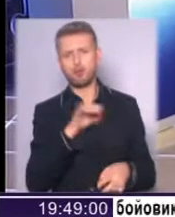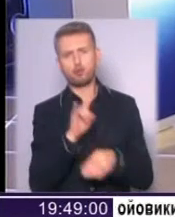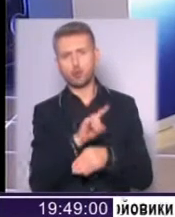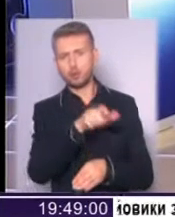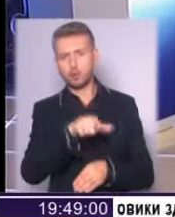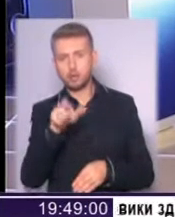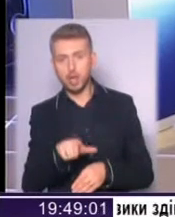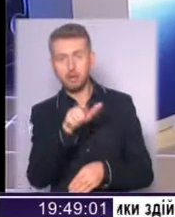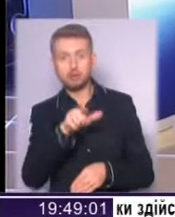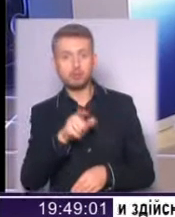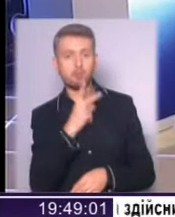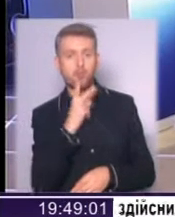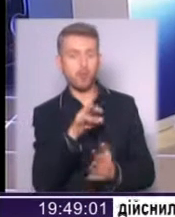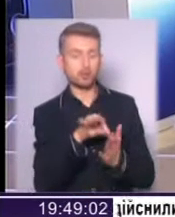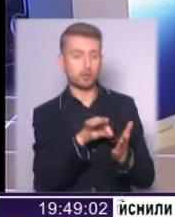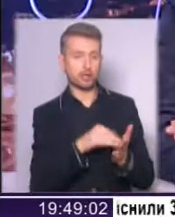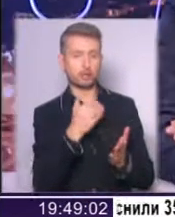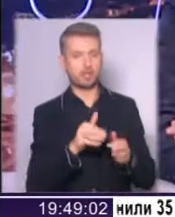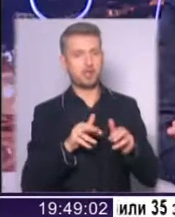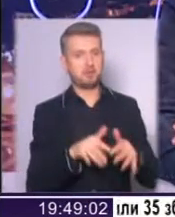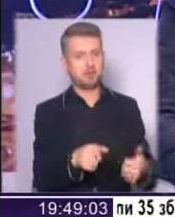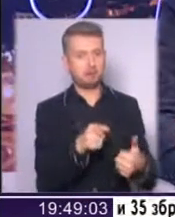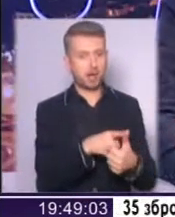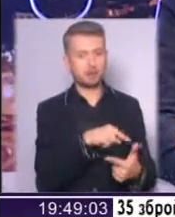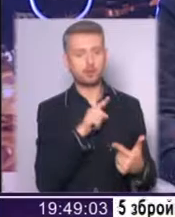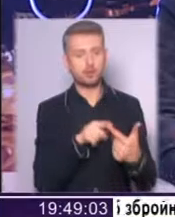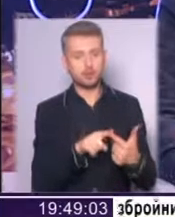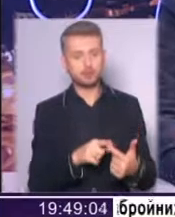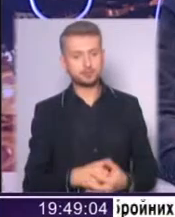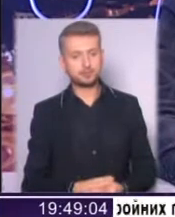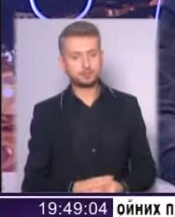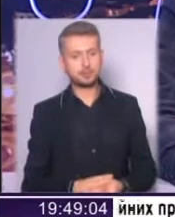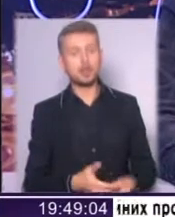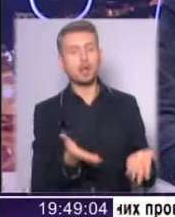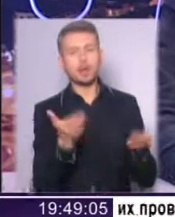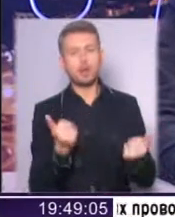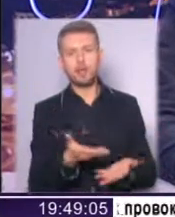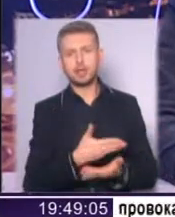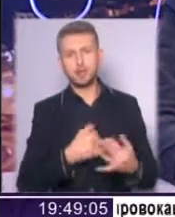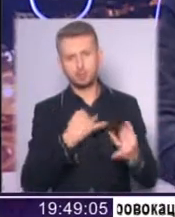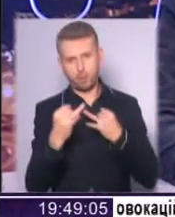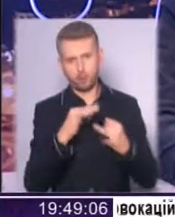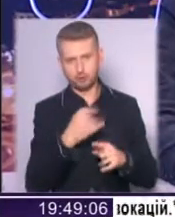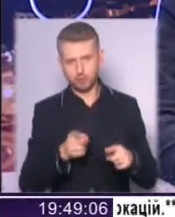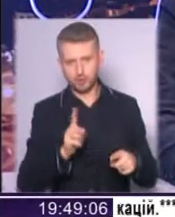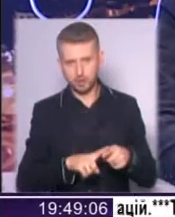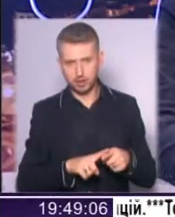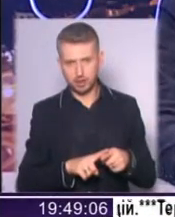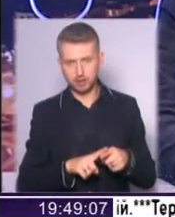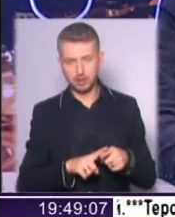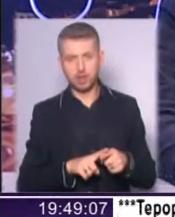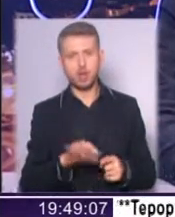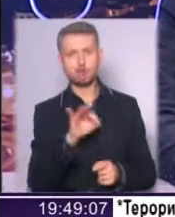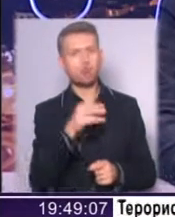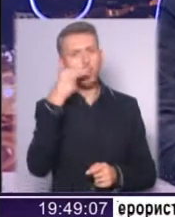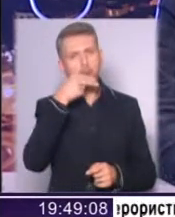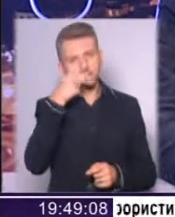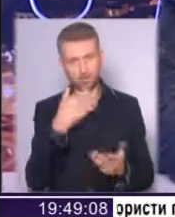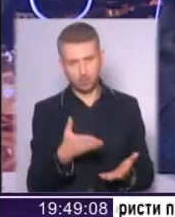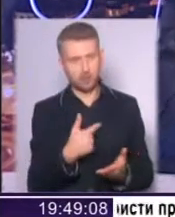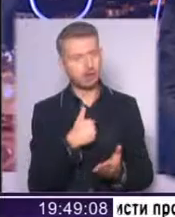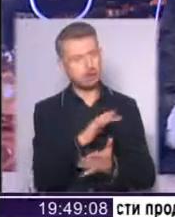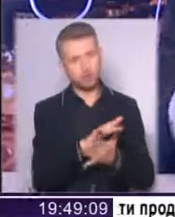цього не знаємо. Взагалі-то ми виступаємо за перезавантаження повністю разом з парламентом, з тою коаліцією брехливою і всіх їх відправити, бо